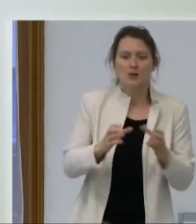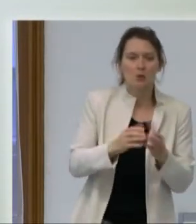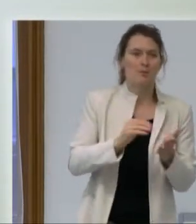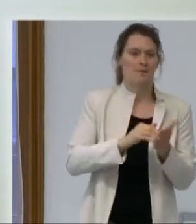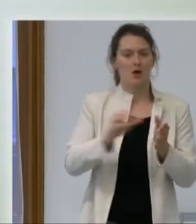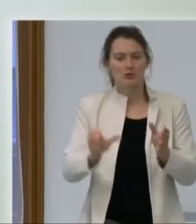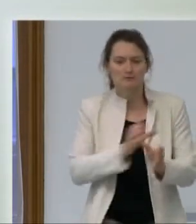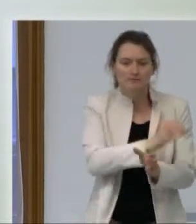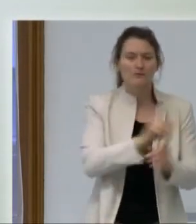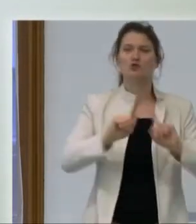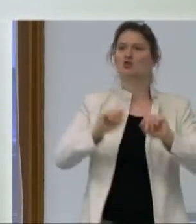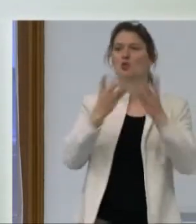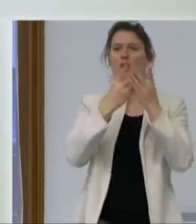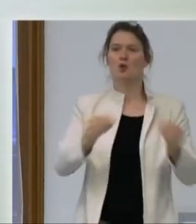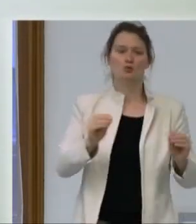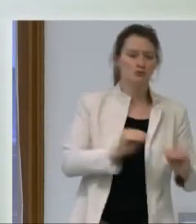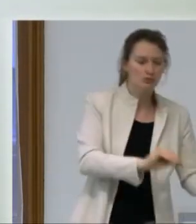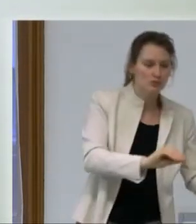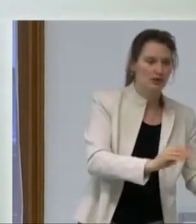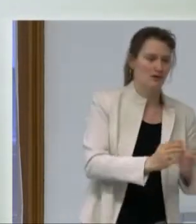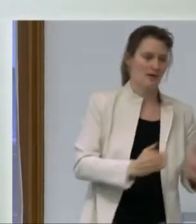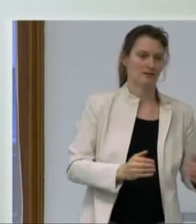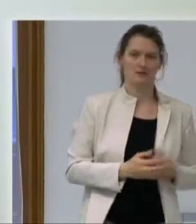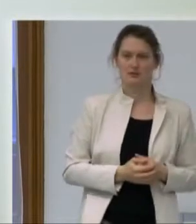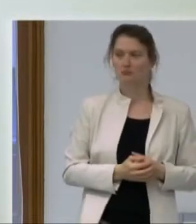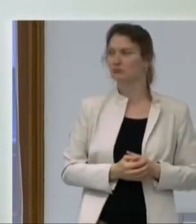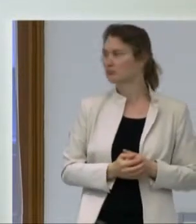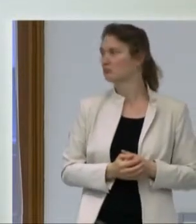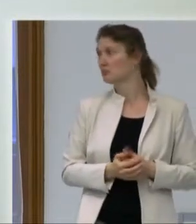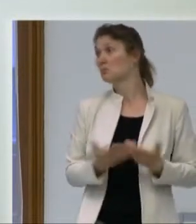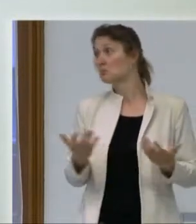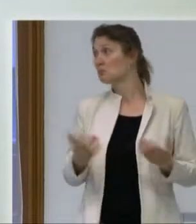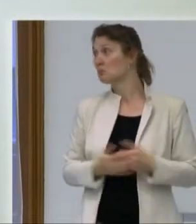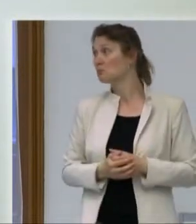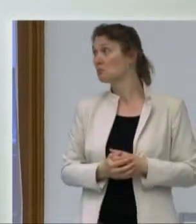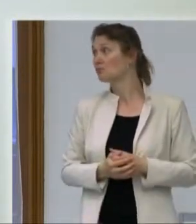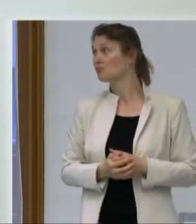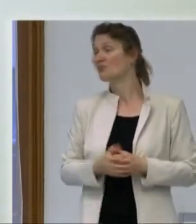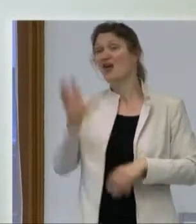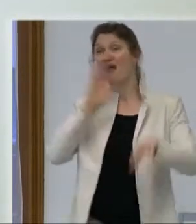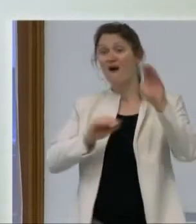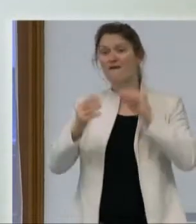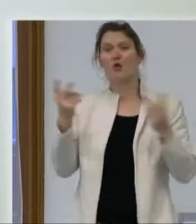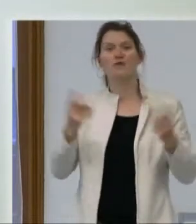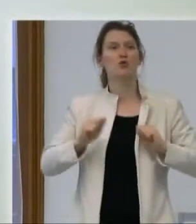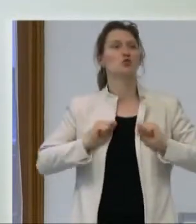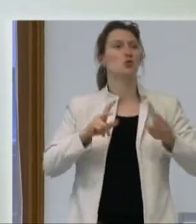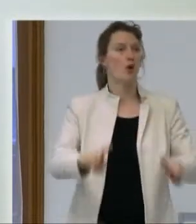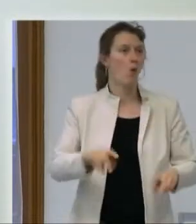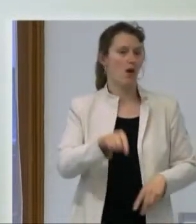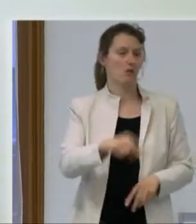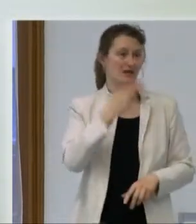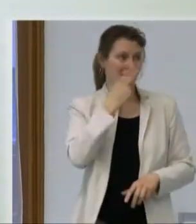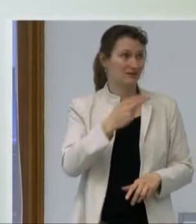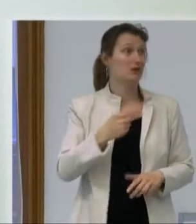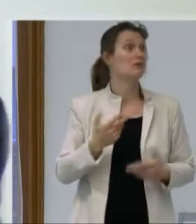manchmal Sonderlösungen gefunden werden. Ich würde sagen, das wäre auch entsprechend den Erfahrungen in Südtirol, wo wir, glaube ich,